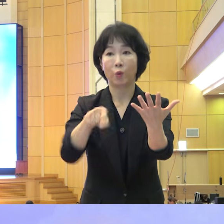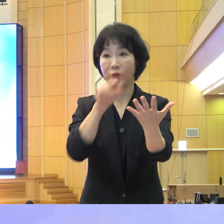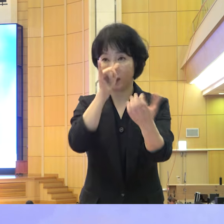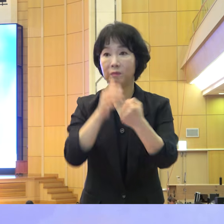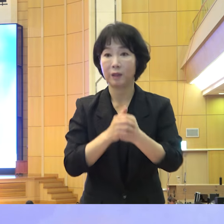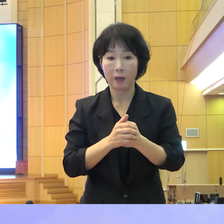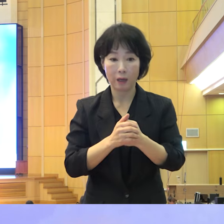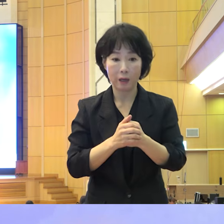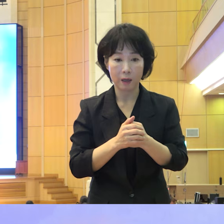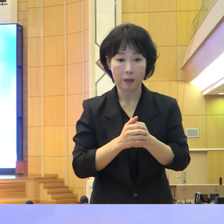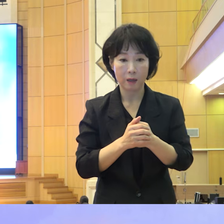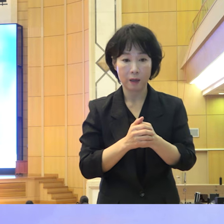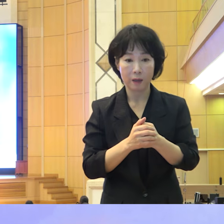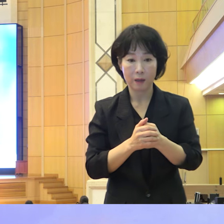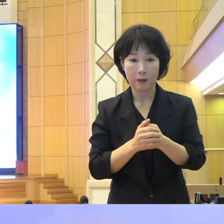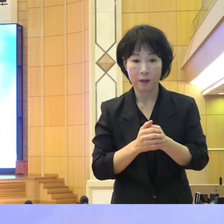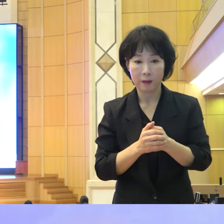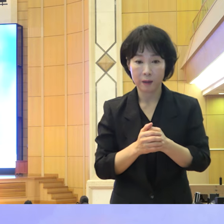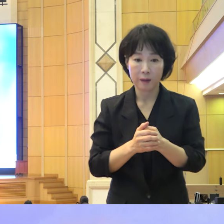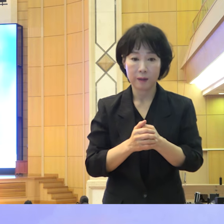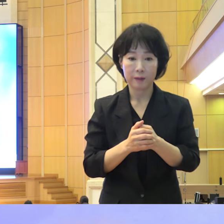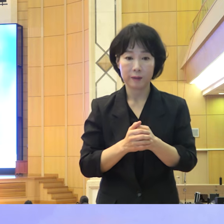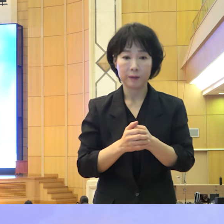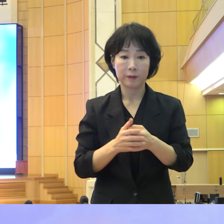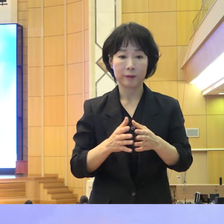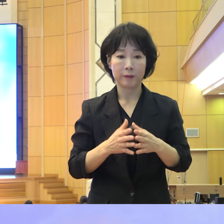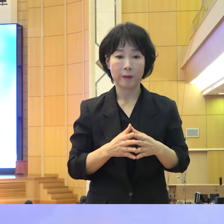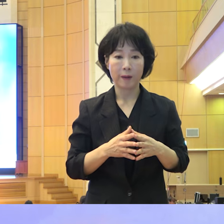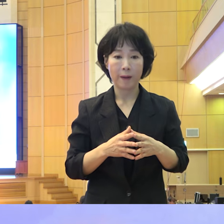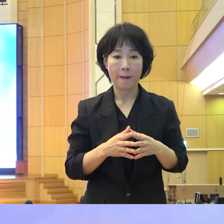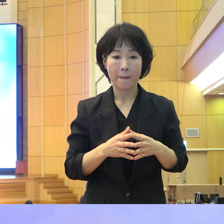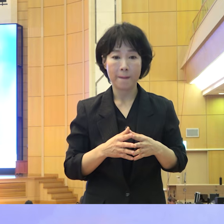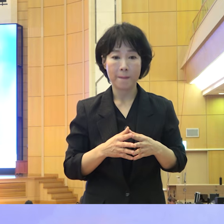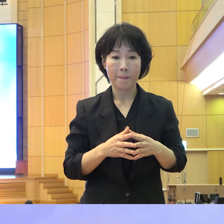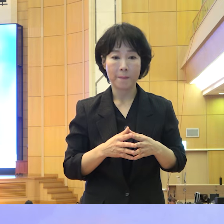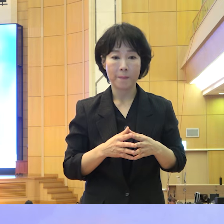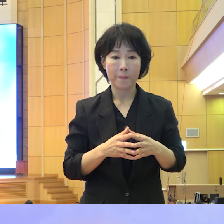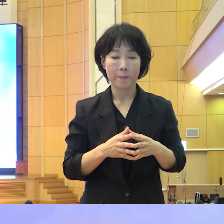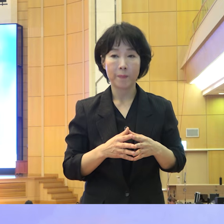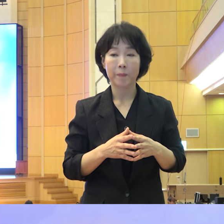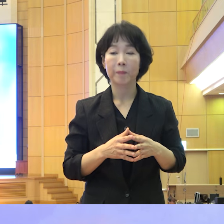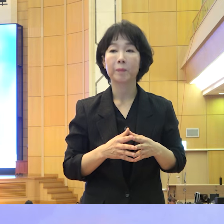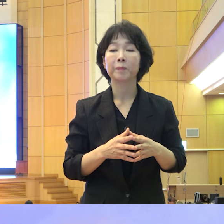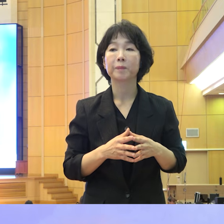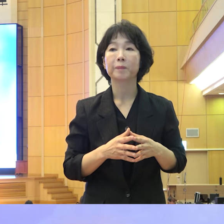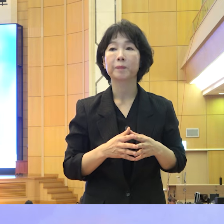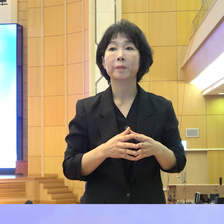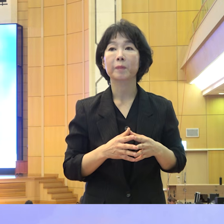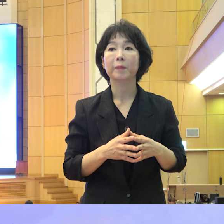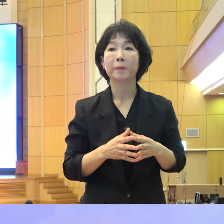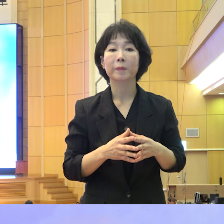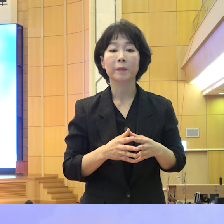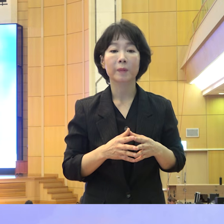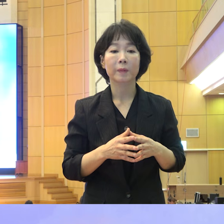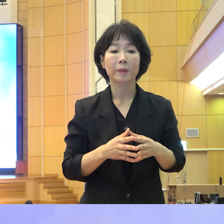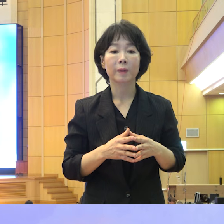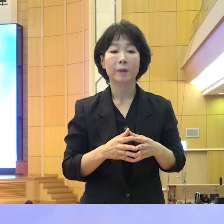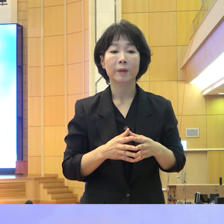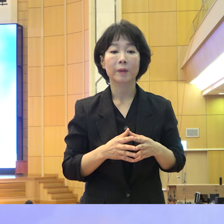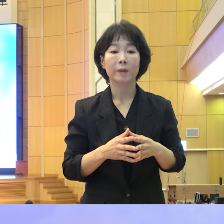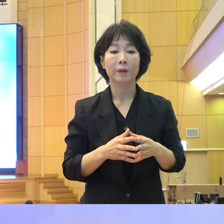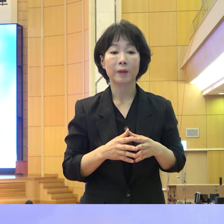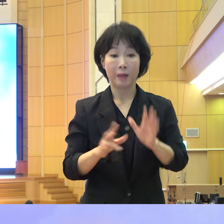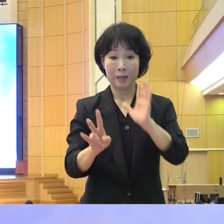목요일 날 중급성 교육이 있습니다. 이제 고급